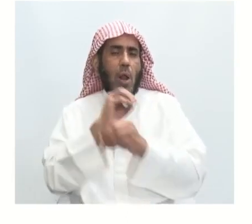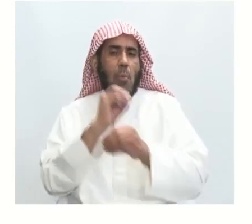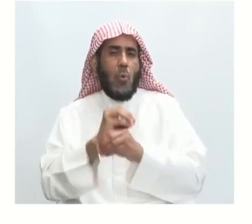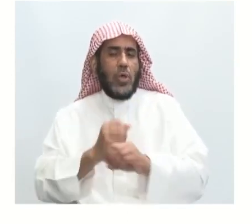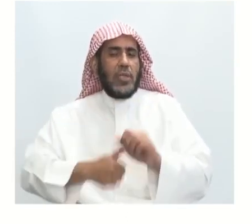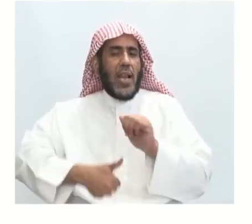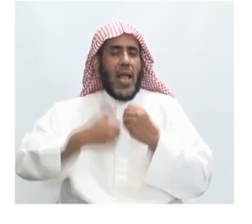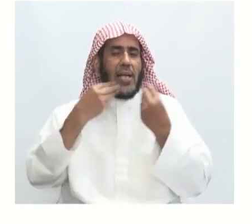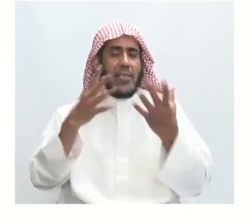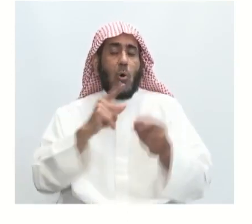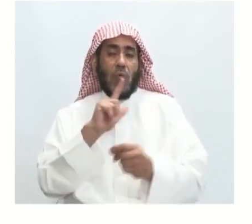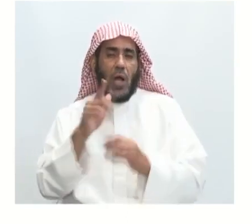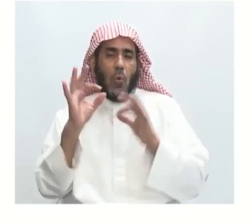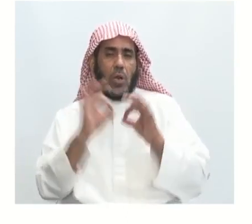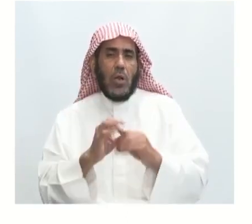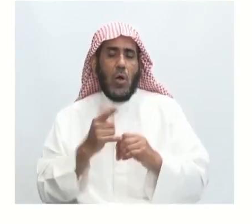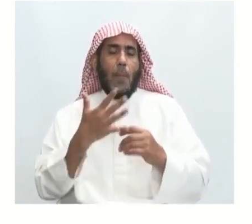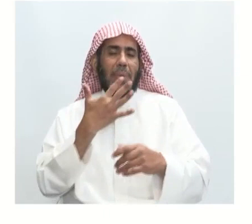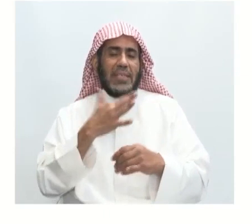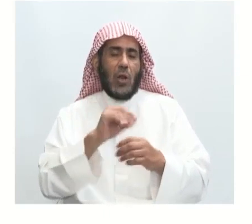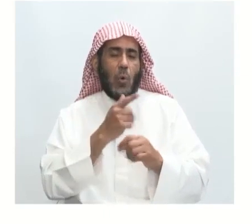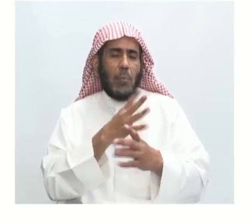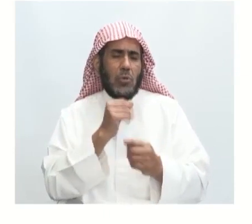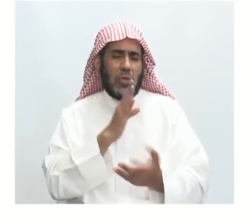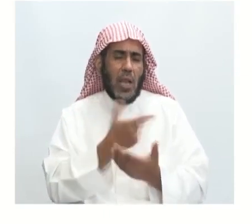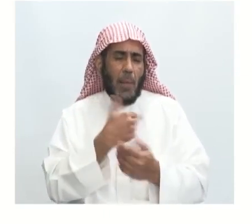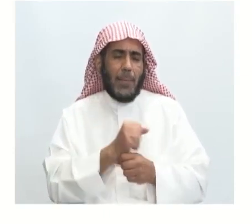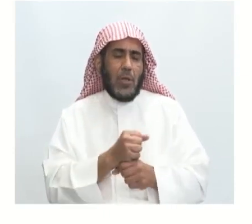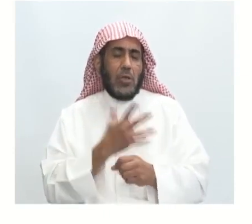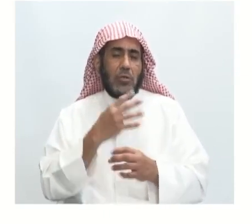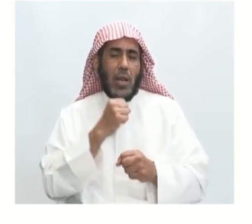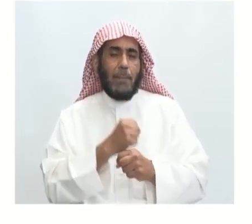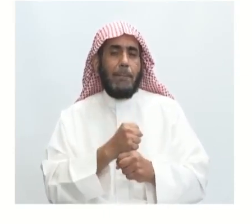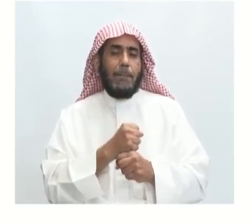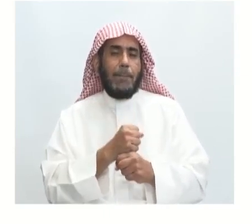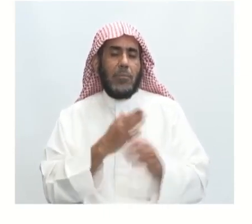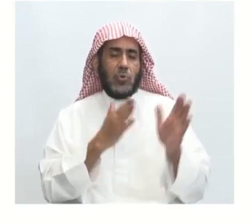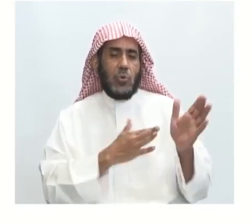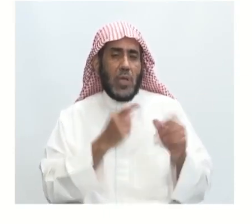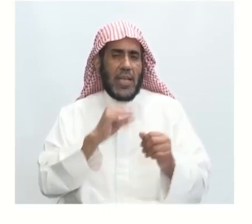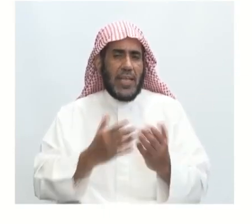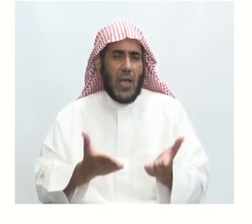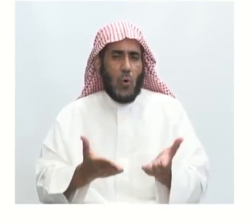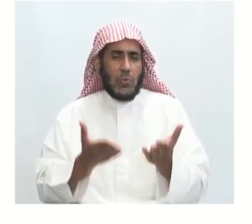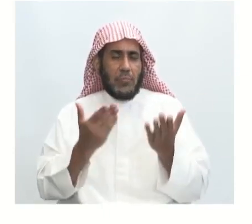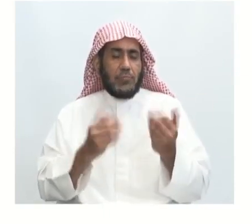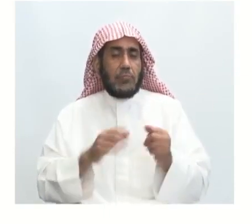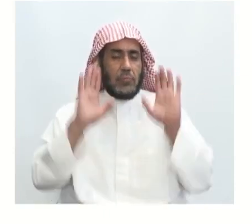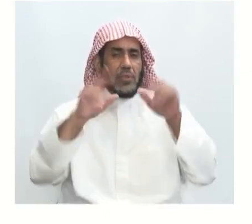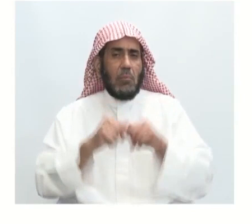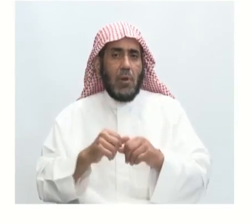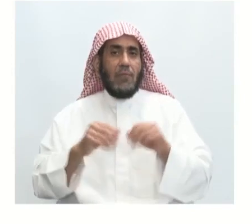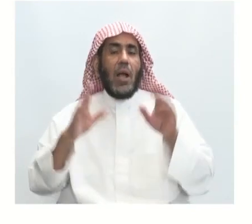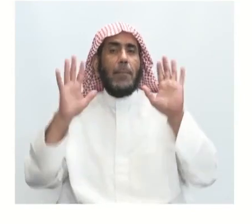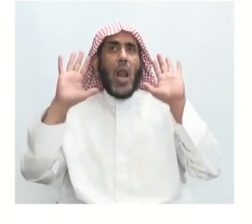الحسنه وفي قول من السنه قول النبي صلى الله عليه وسلم اذا قمت الى الصلاه